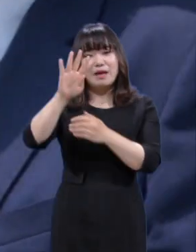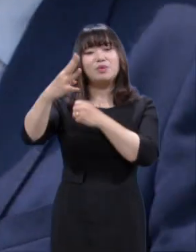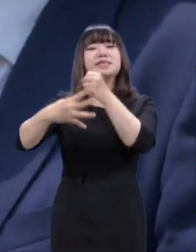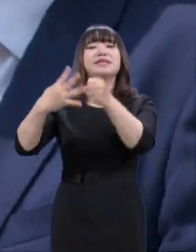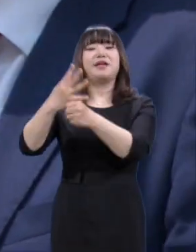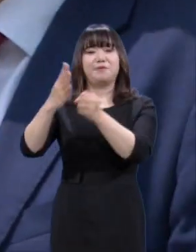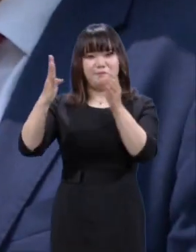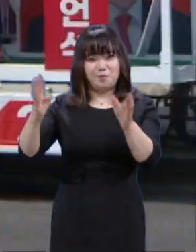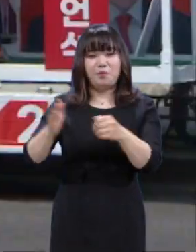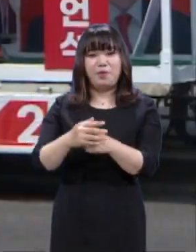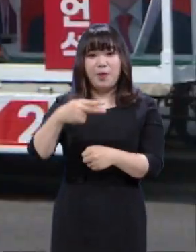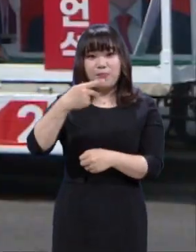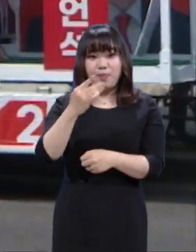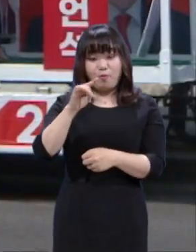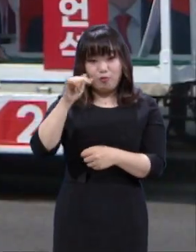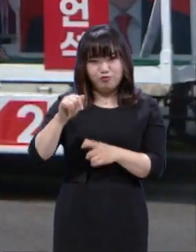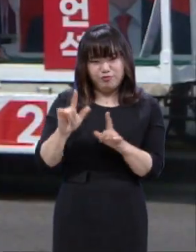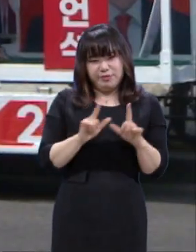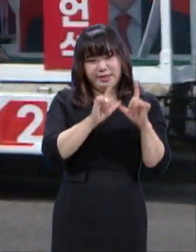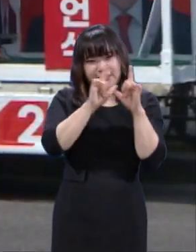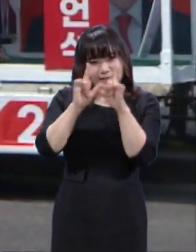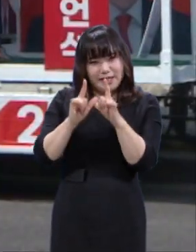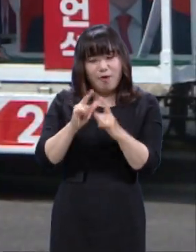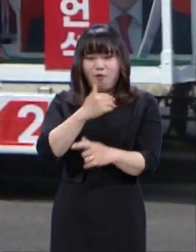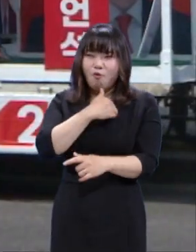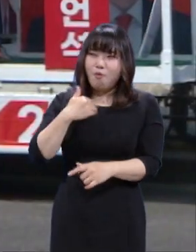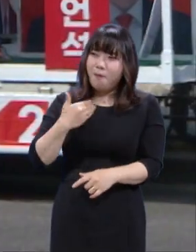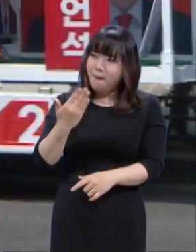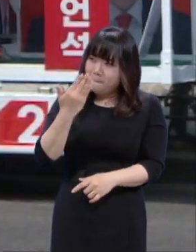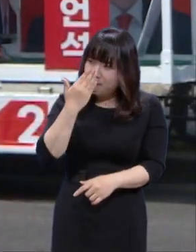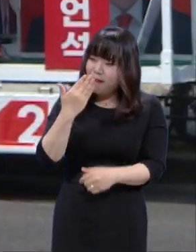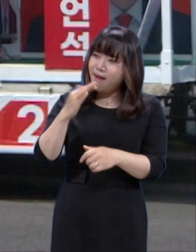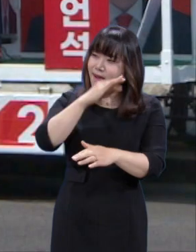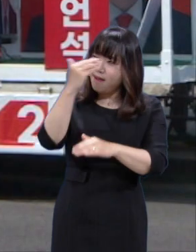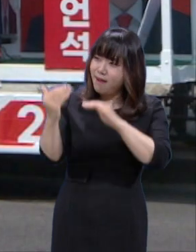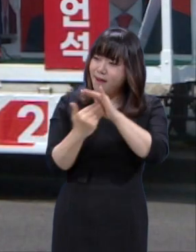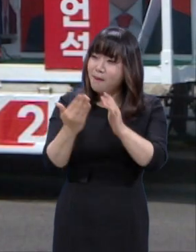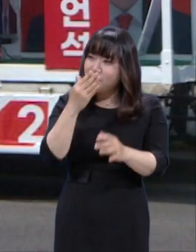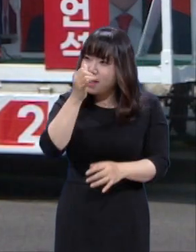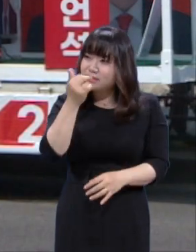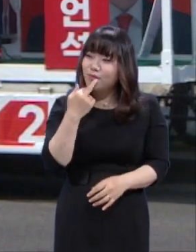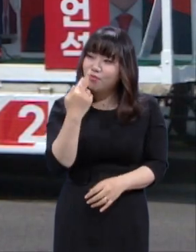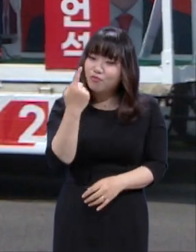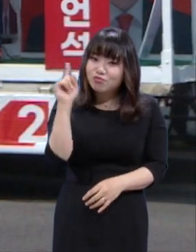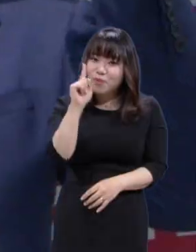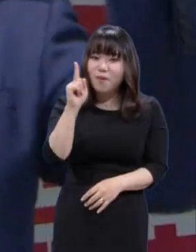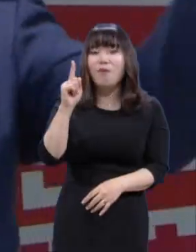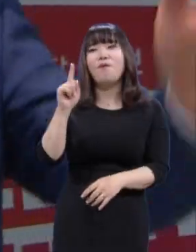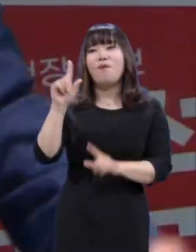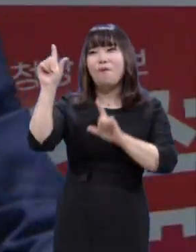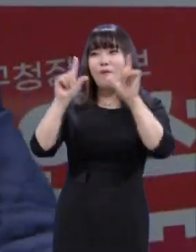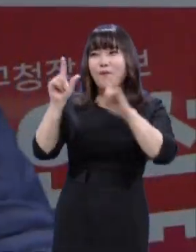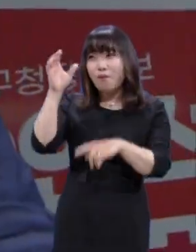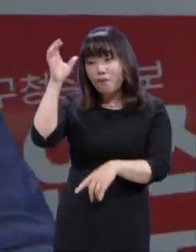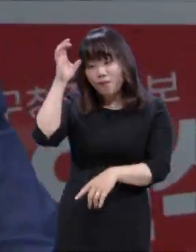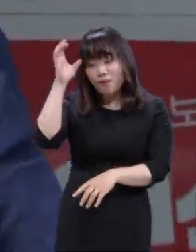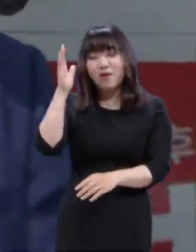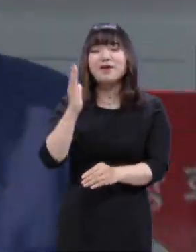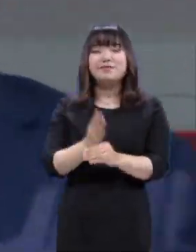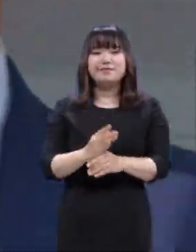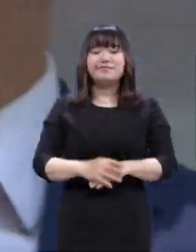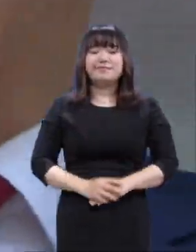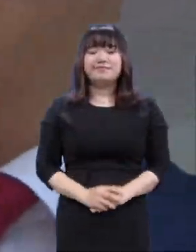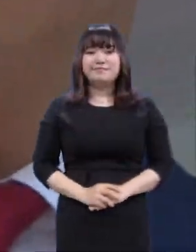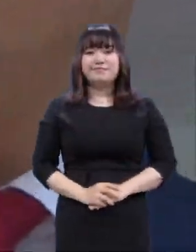4년간 도봉구 살림살이 운영에 얼마나 실현 가능한 공약인지 유권자 선택만이 남아 있습니다. BTV